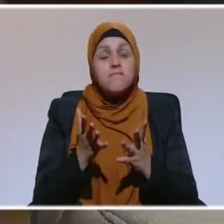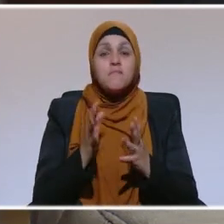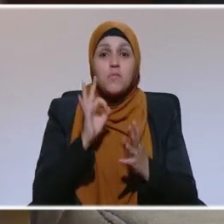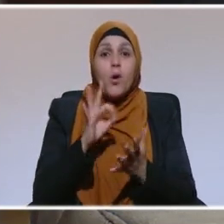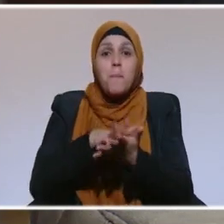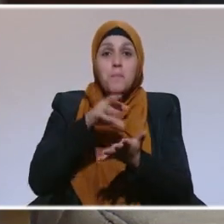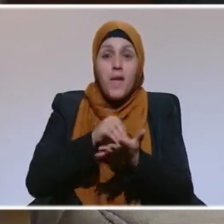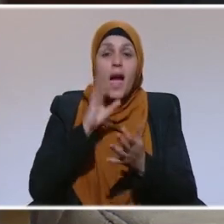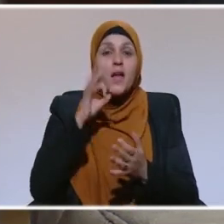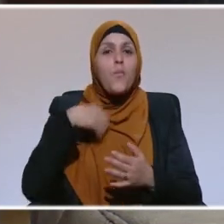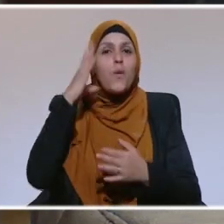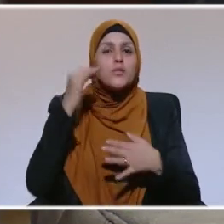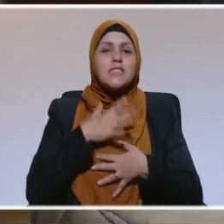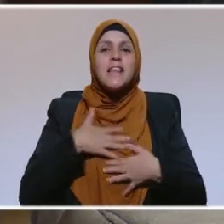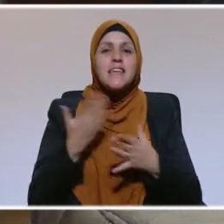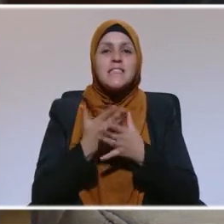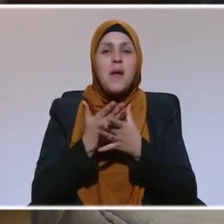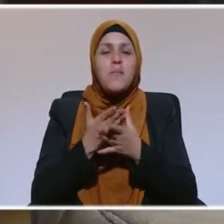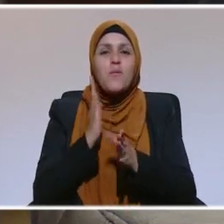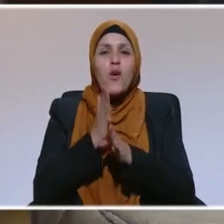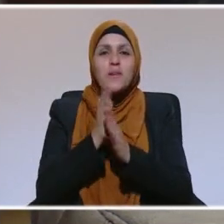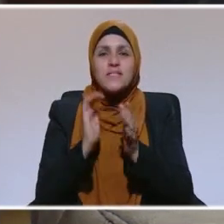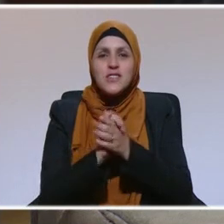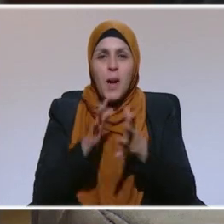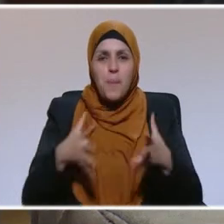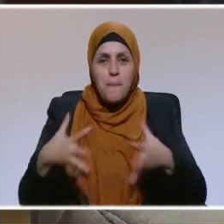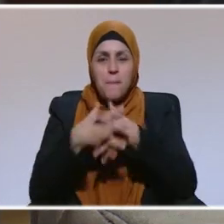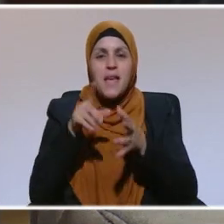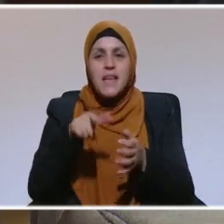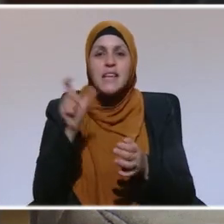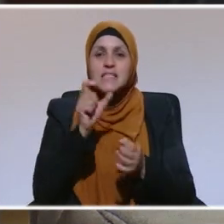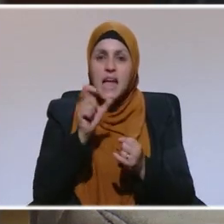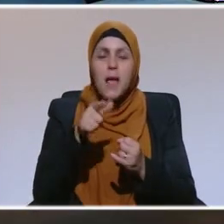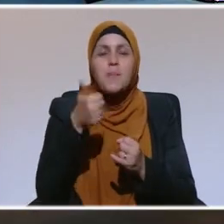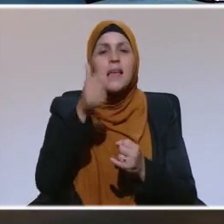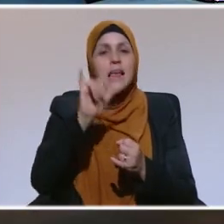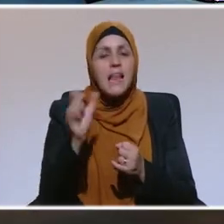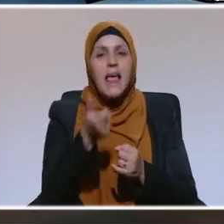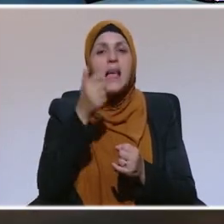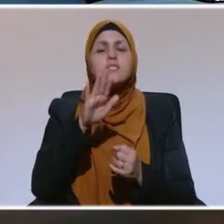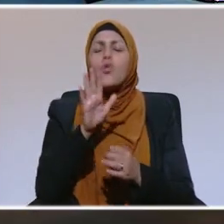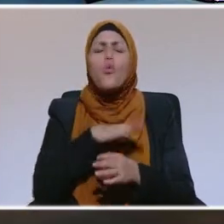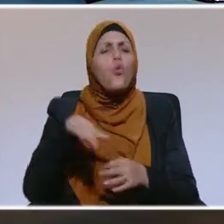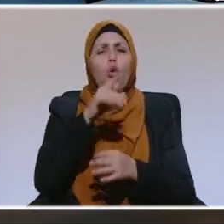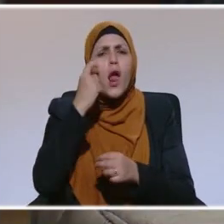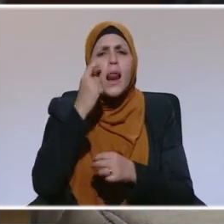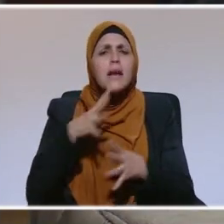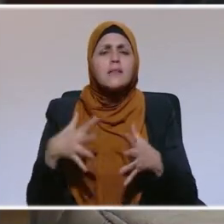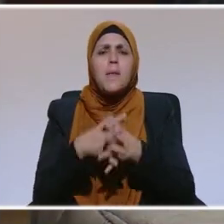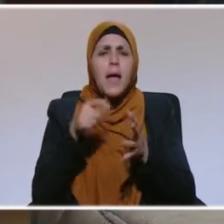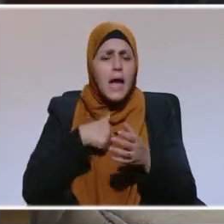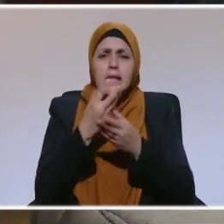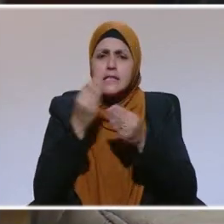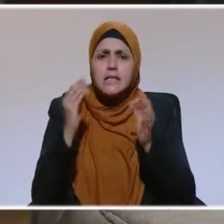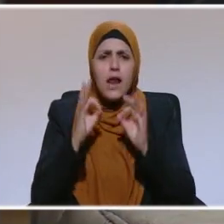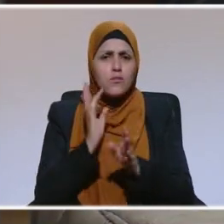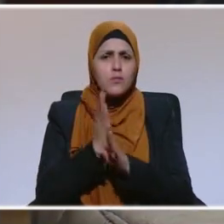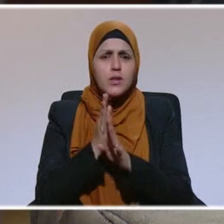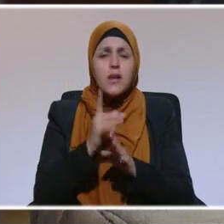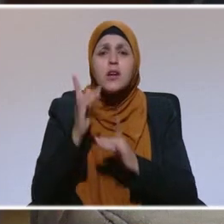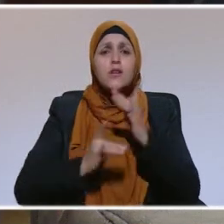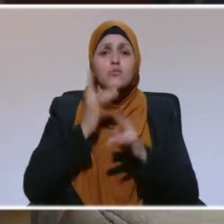مبدئيا انا سعيد جدا بالكاست، بزمايلي كلهم، اسلام وايناس وكل الناس، كل الناس كانوا معانا، احنا كتير قوي يعني. مسلسل